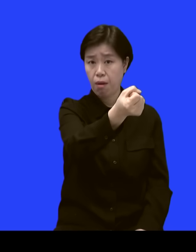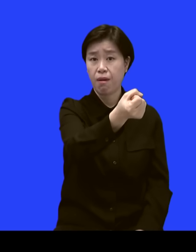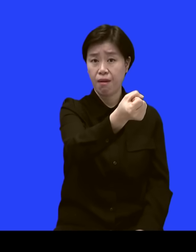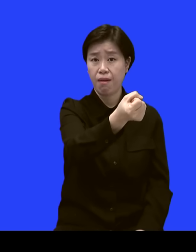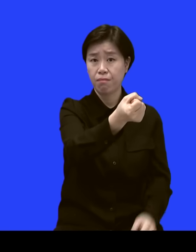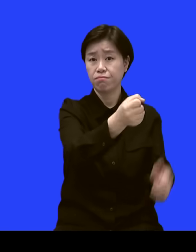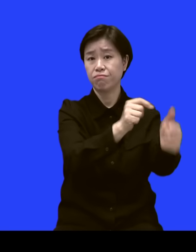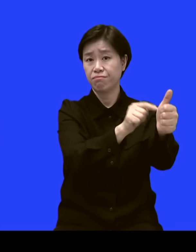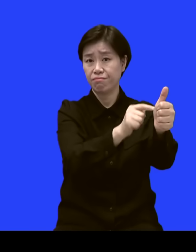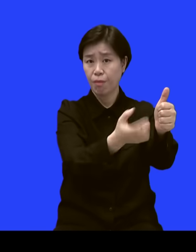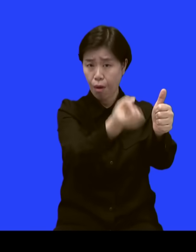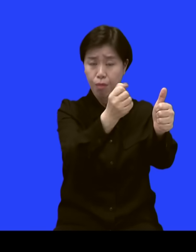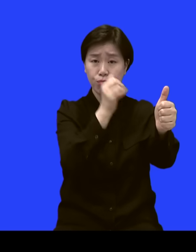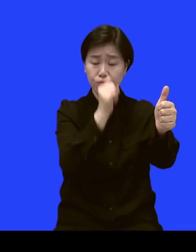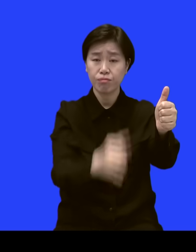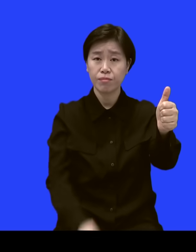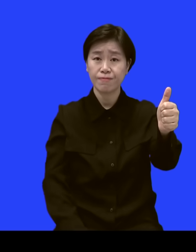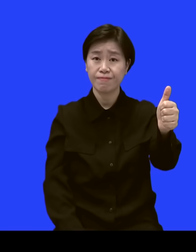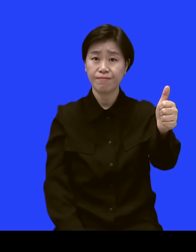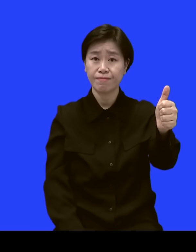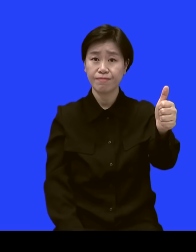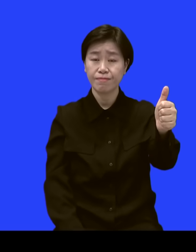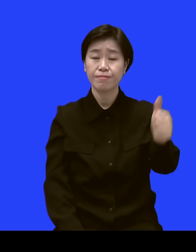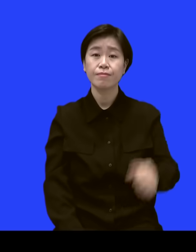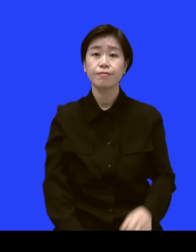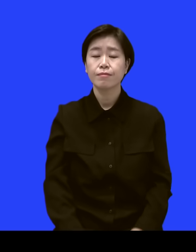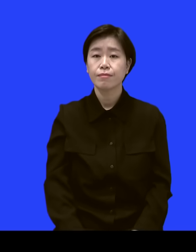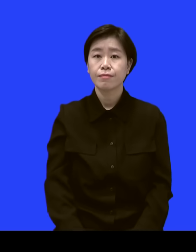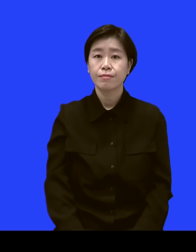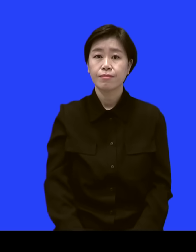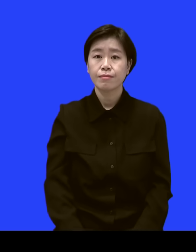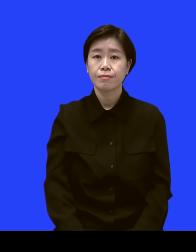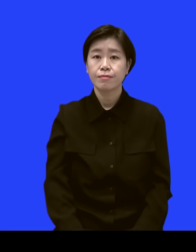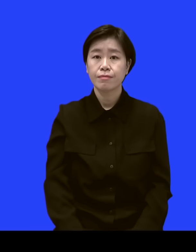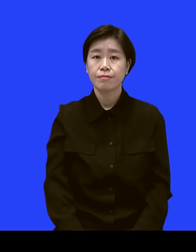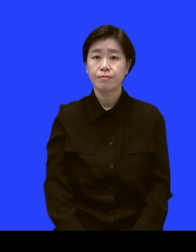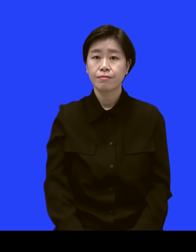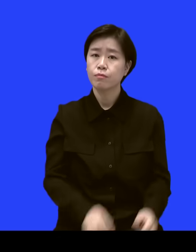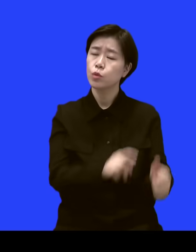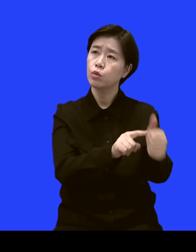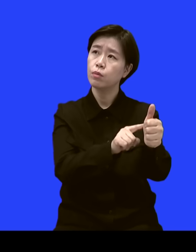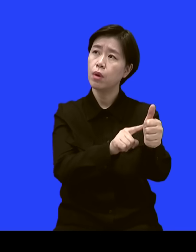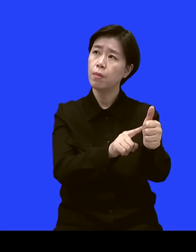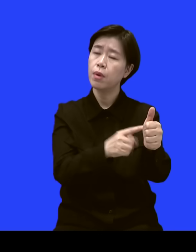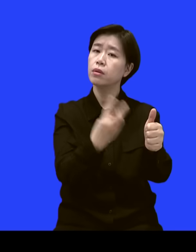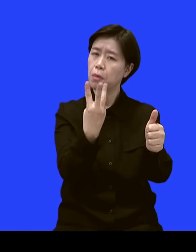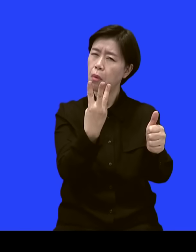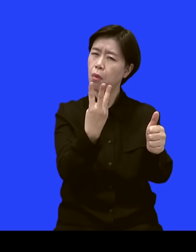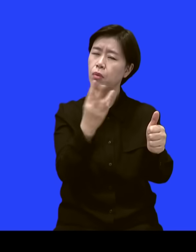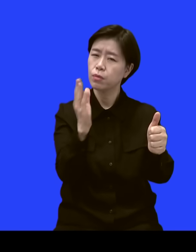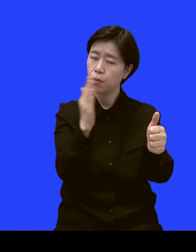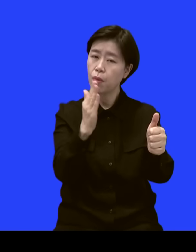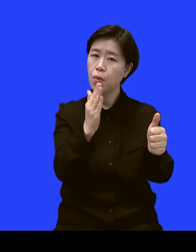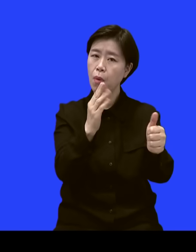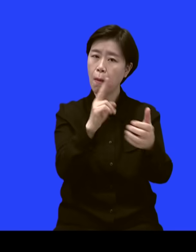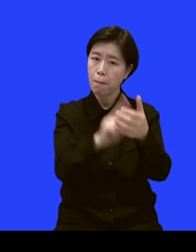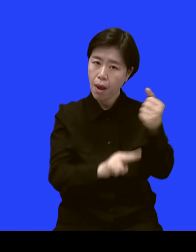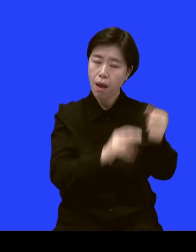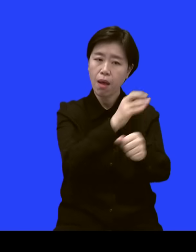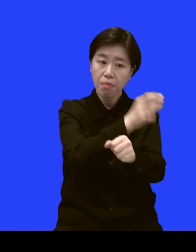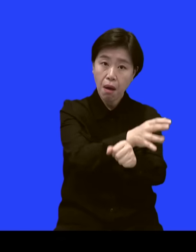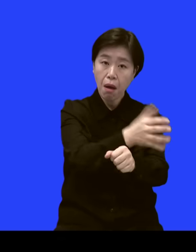골동품들을 이분 판매물 목록에 너무 많은 거예요. 그래가지고 한 이분이랑 3번 정도 거래를 했어요.